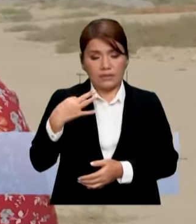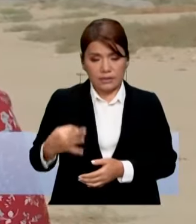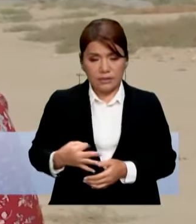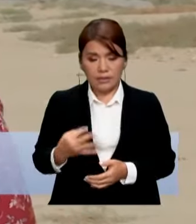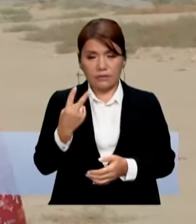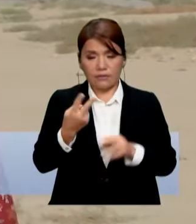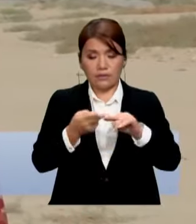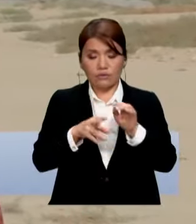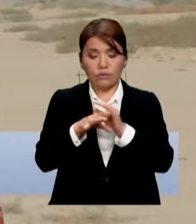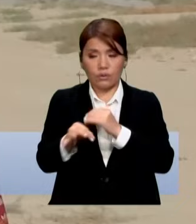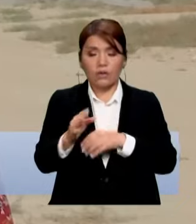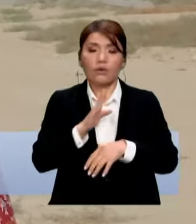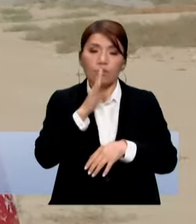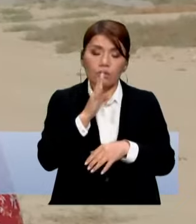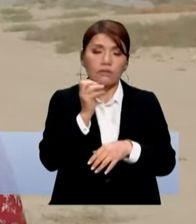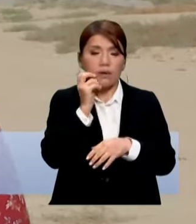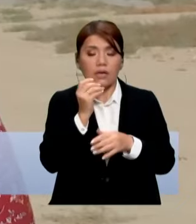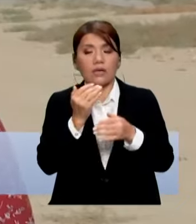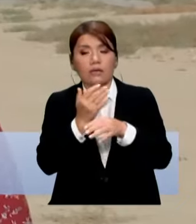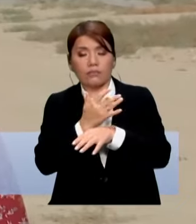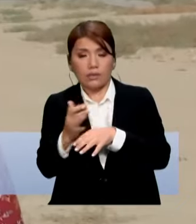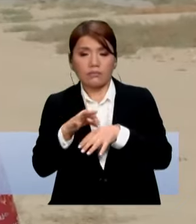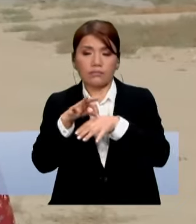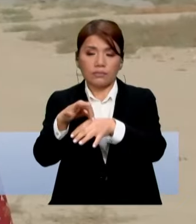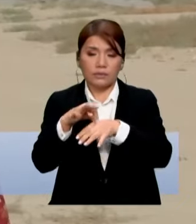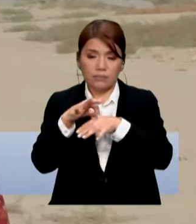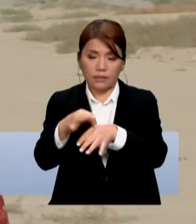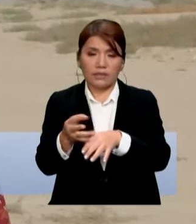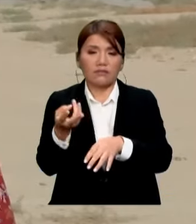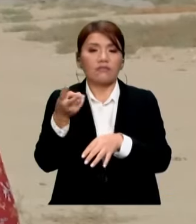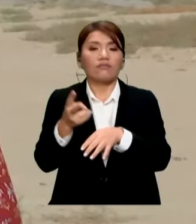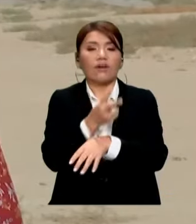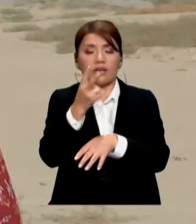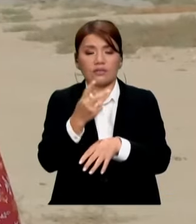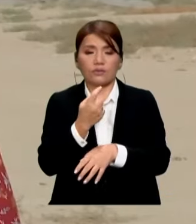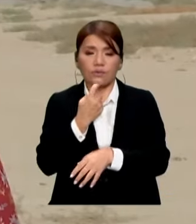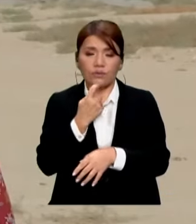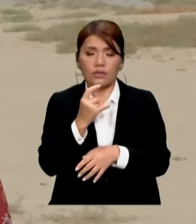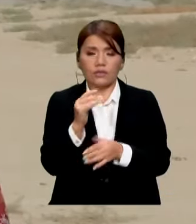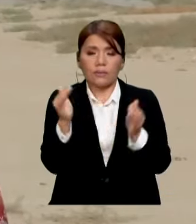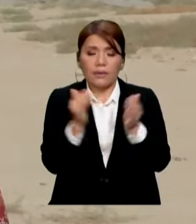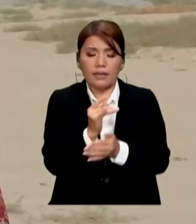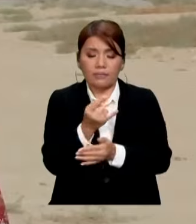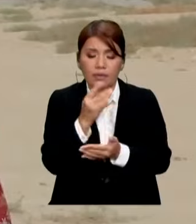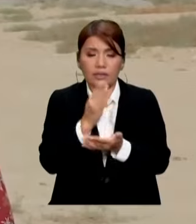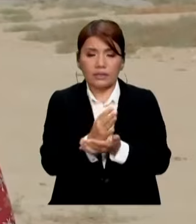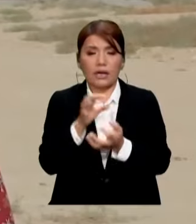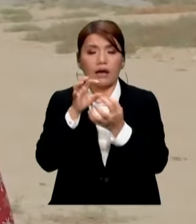барады. Одан да бөлек үйде айлық балам бар. Ол екеуін екі бөлік тасу үшін маған қиындау болып тұр. Автобус